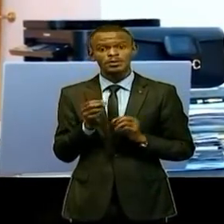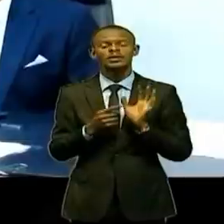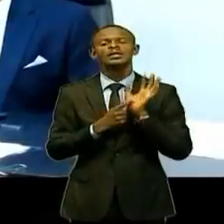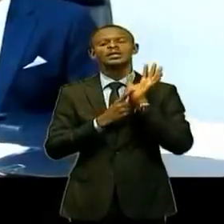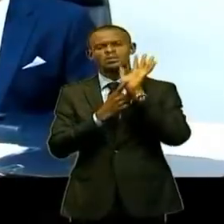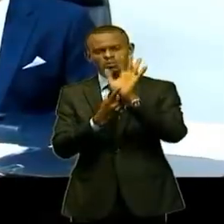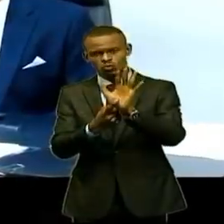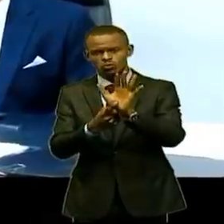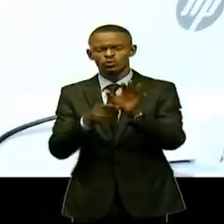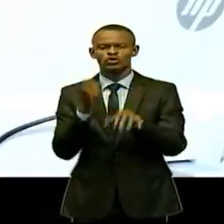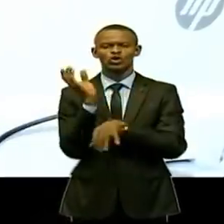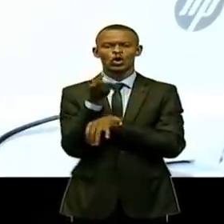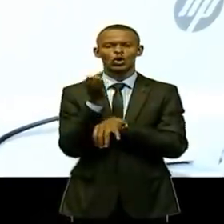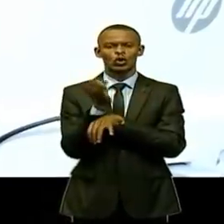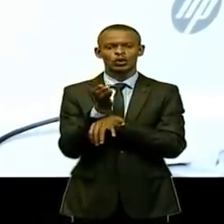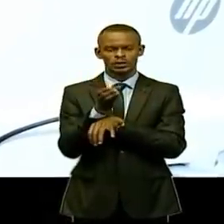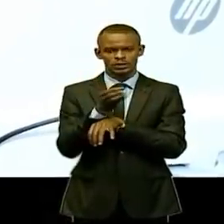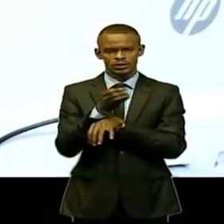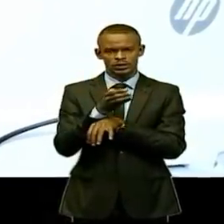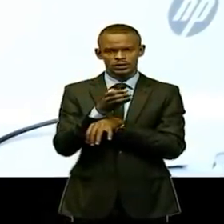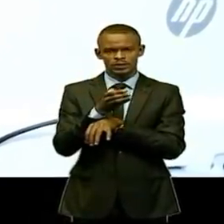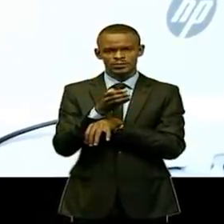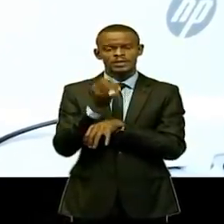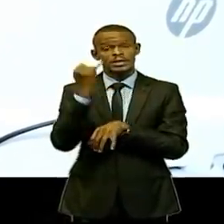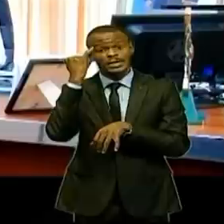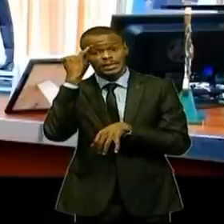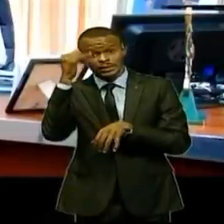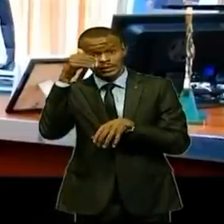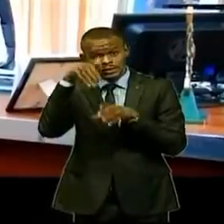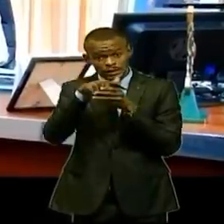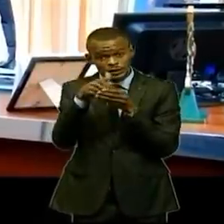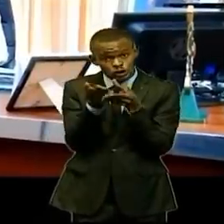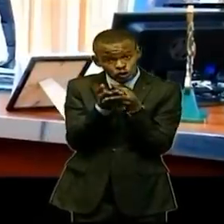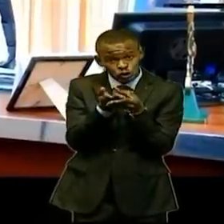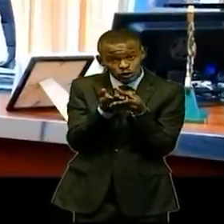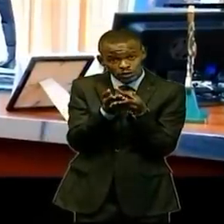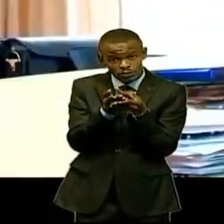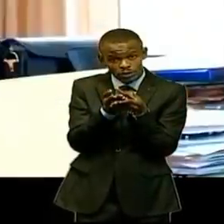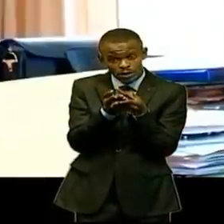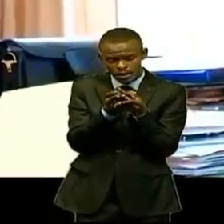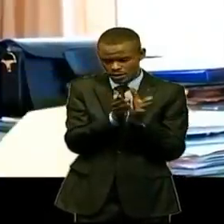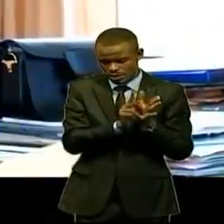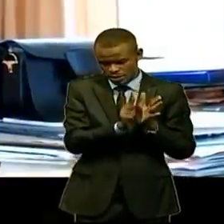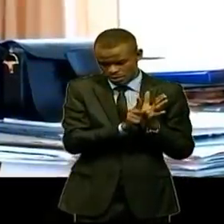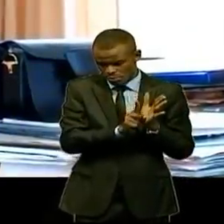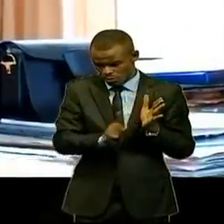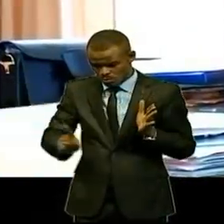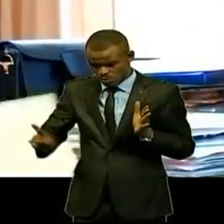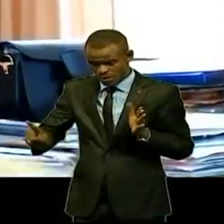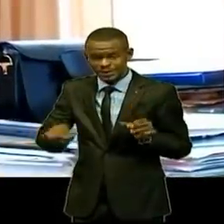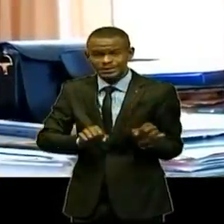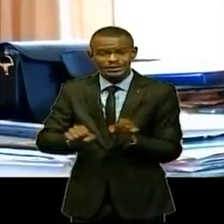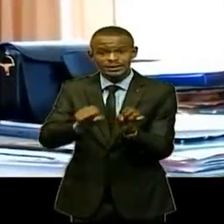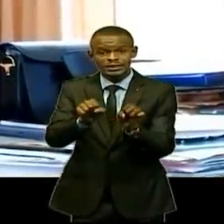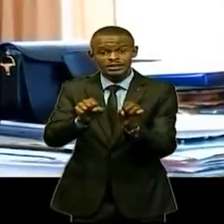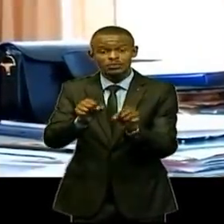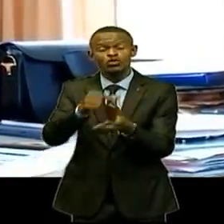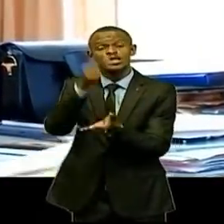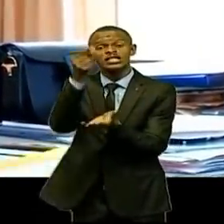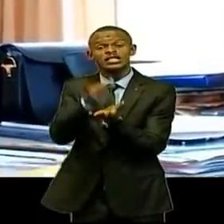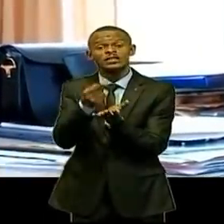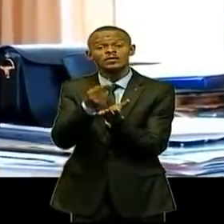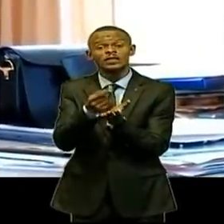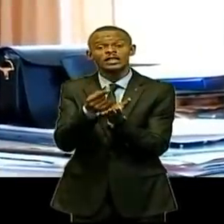plan national stratégique d'exploitation et de certification des ressources minérales de la République démocratique du